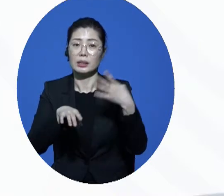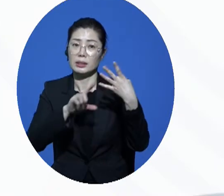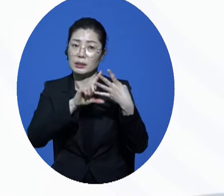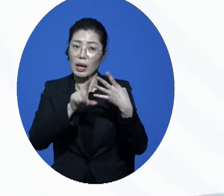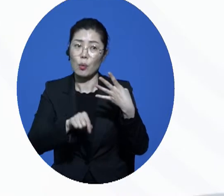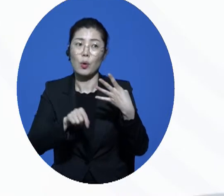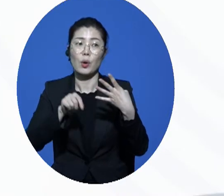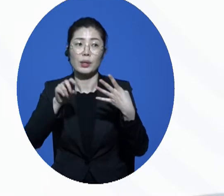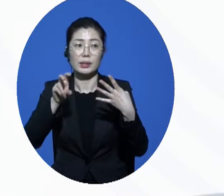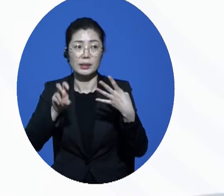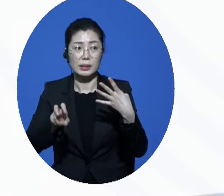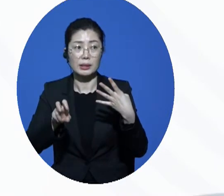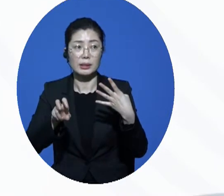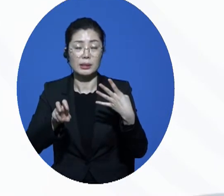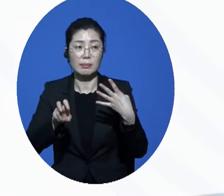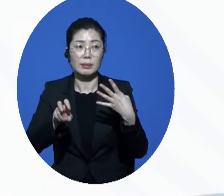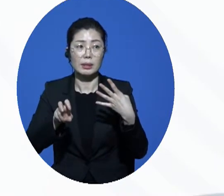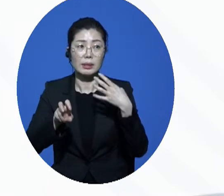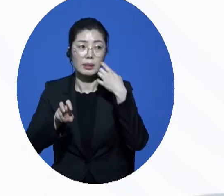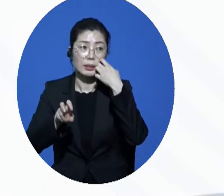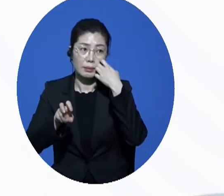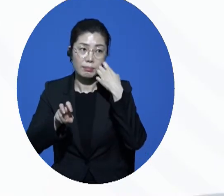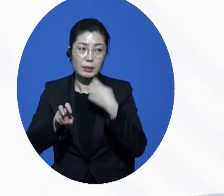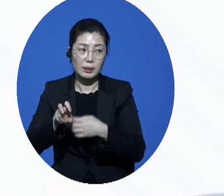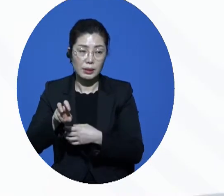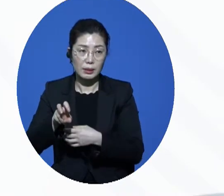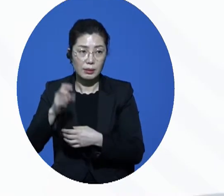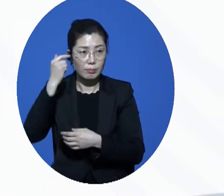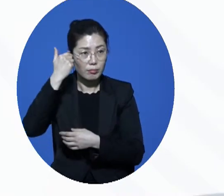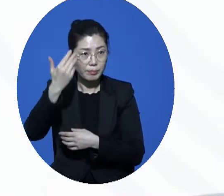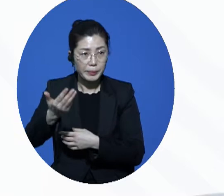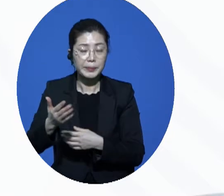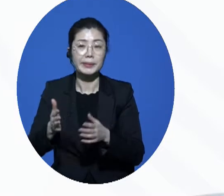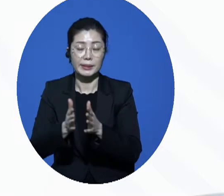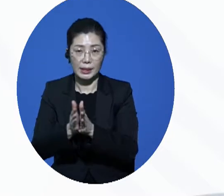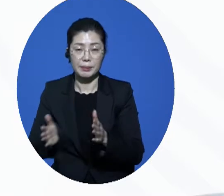4월 20일부터 설문을 시작을 하였습니다.